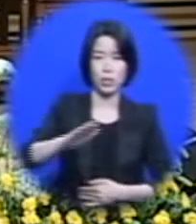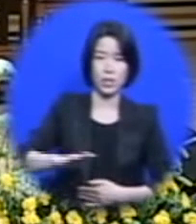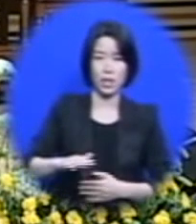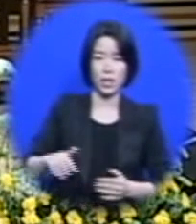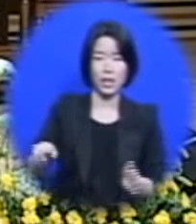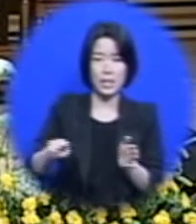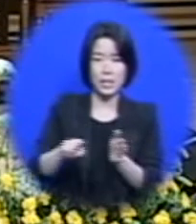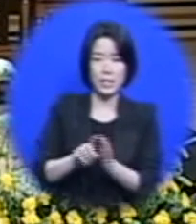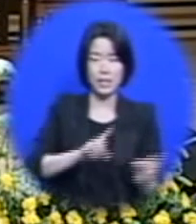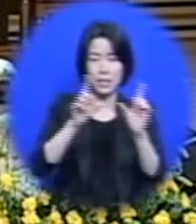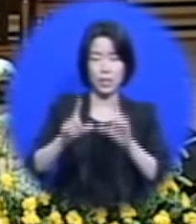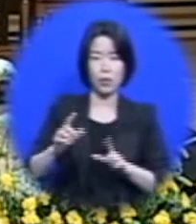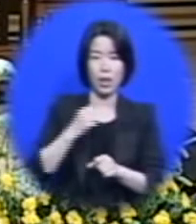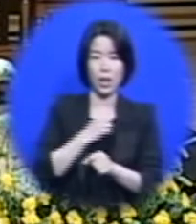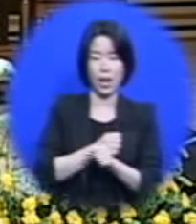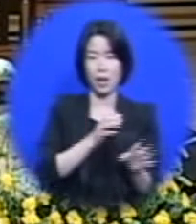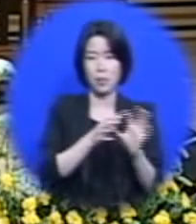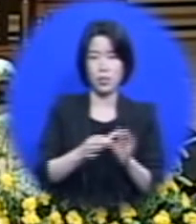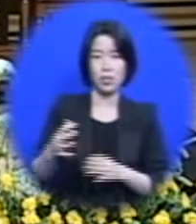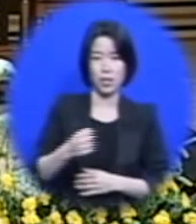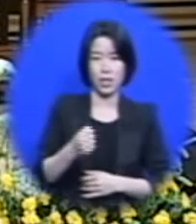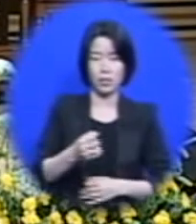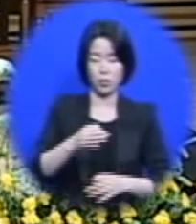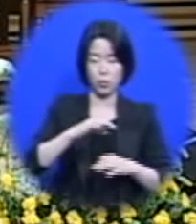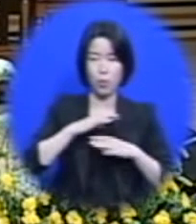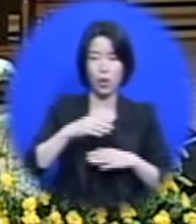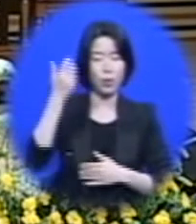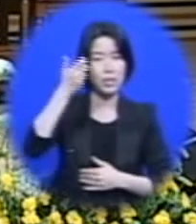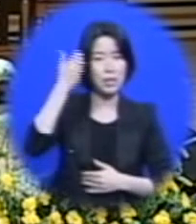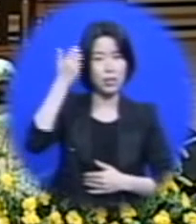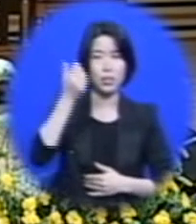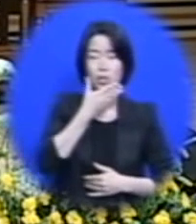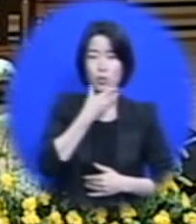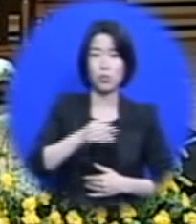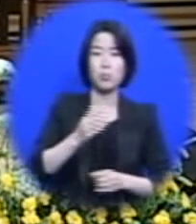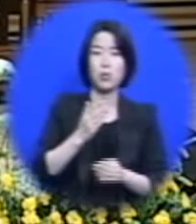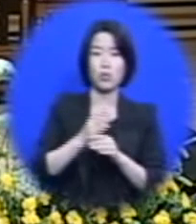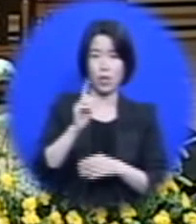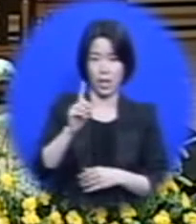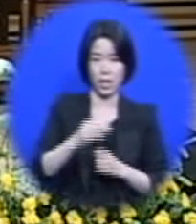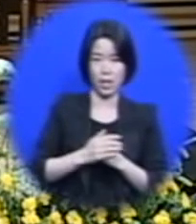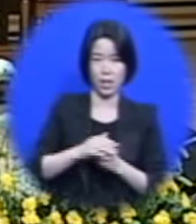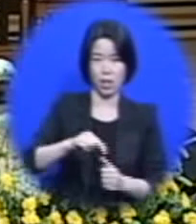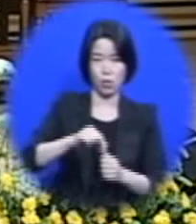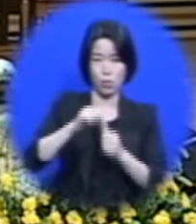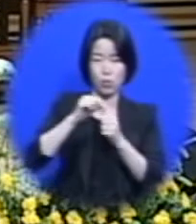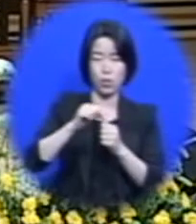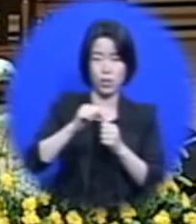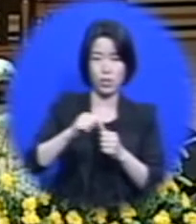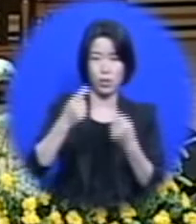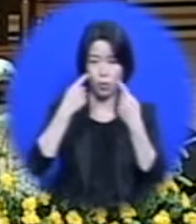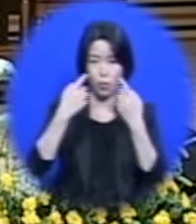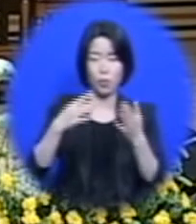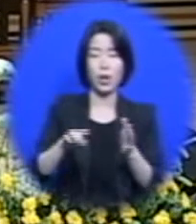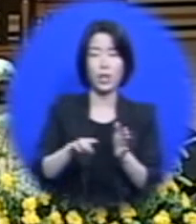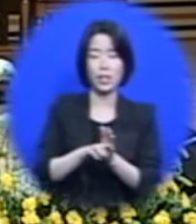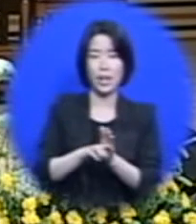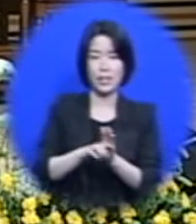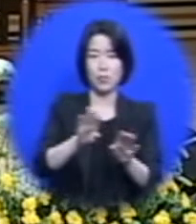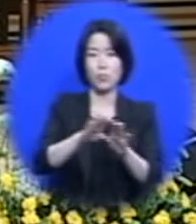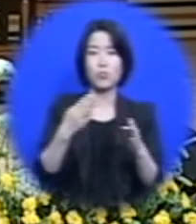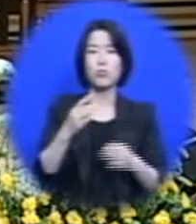얻는 정말 놀라운 영적인 축복의 하나입니다. 우리가 구원을 경험하는 문이기도 합니다.